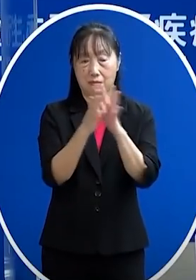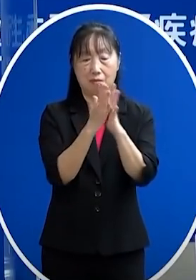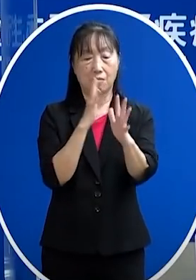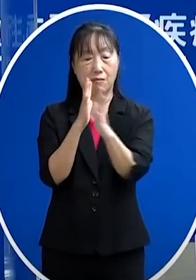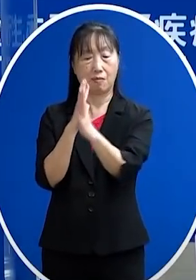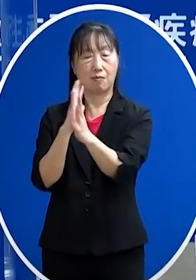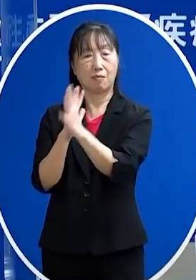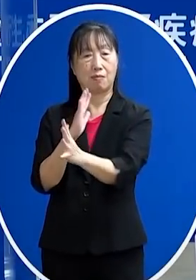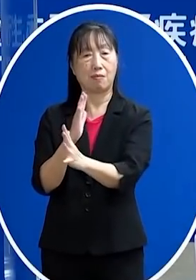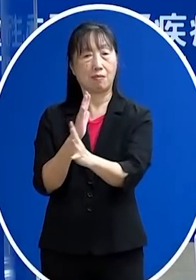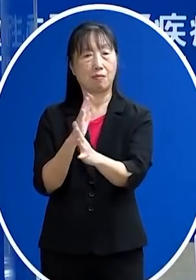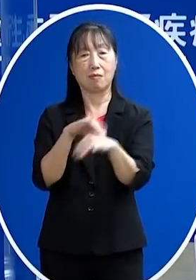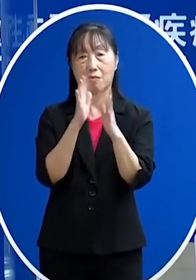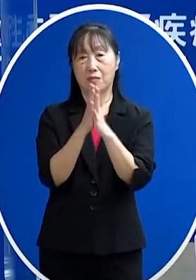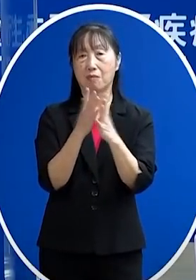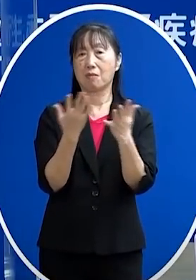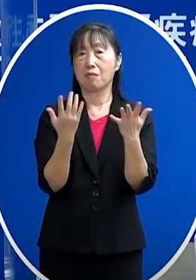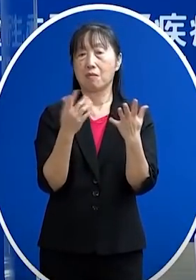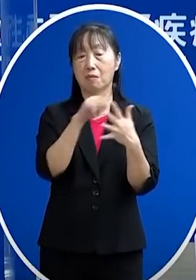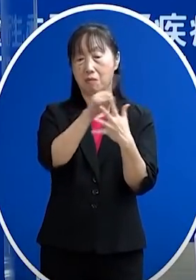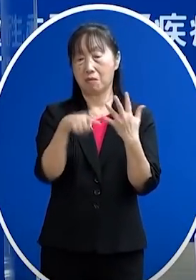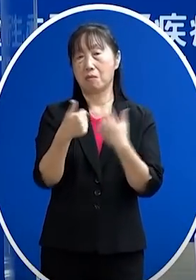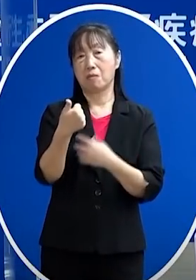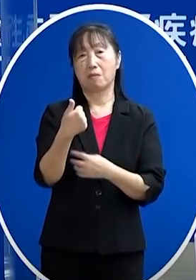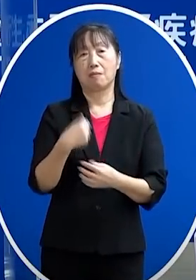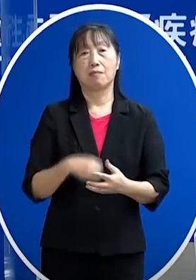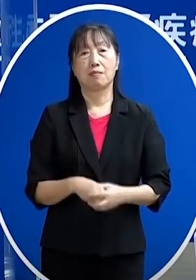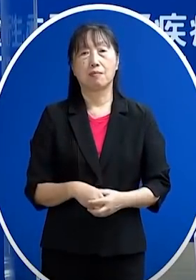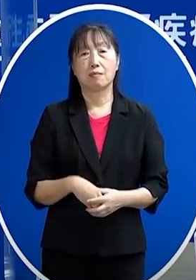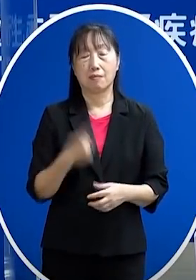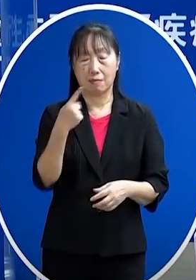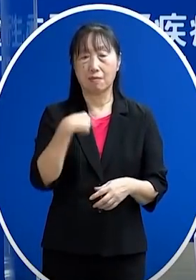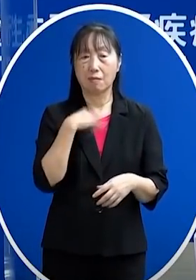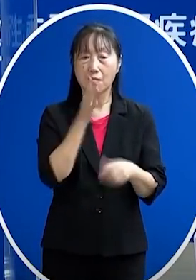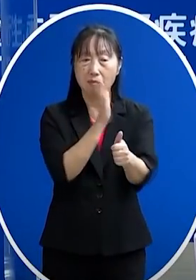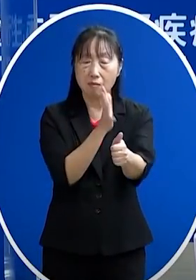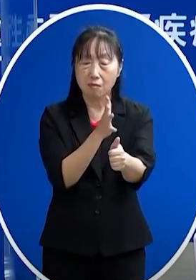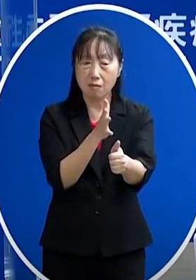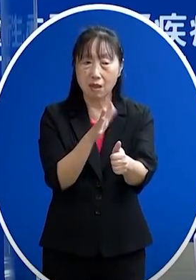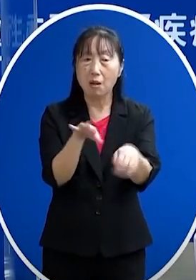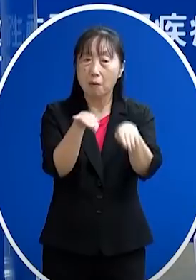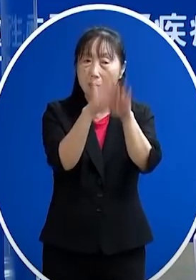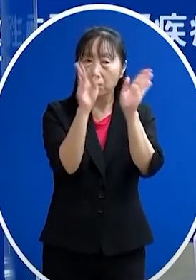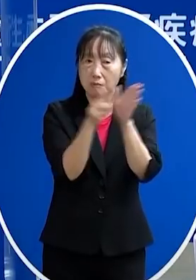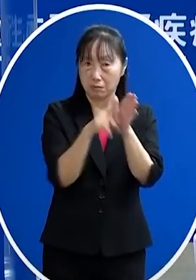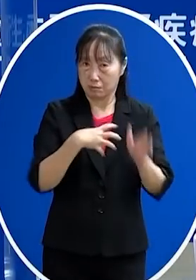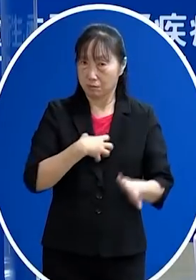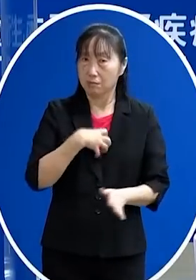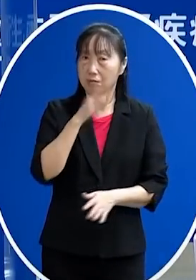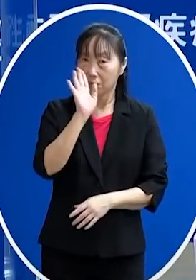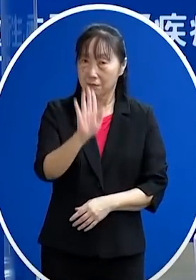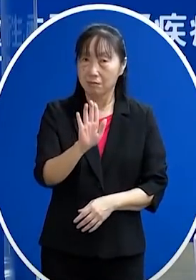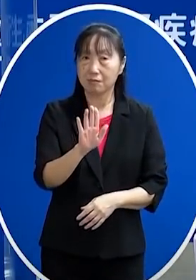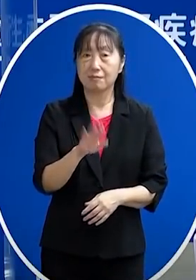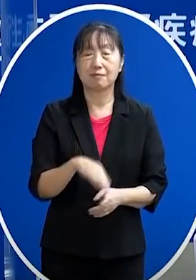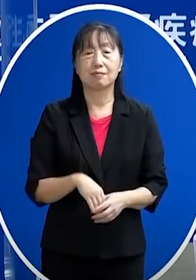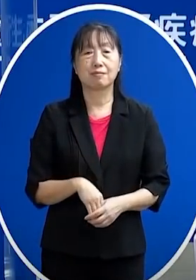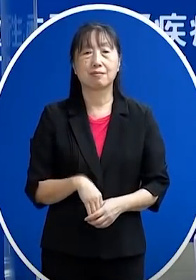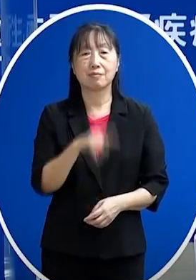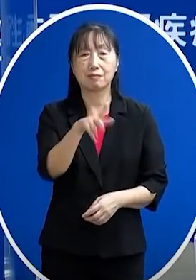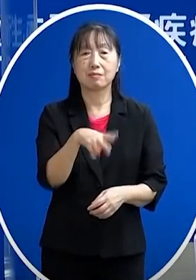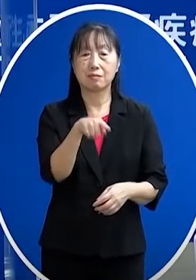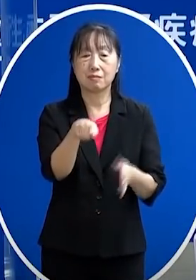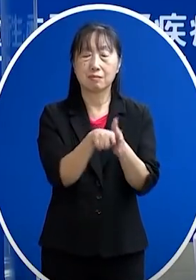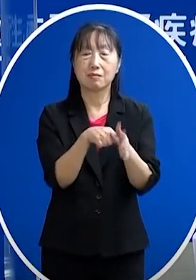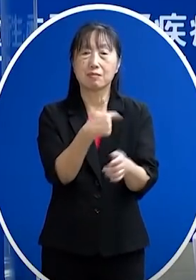序。好，那我也去了解就是说在一开始大家有所抱怨，好，那确实那个时候开的打的